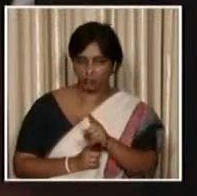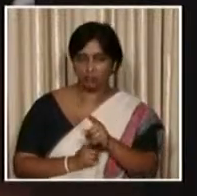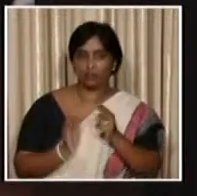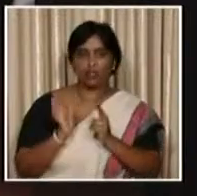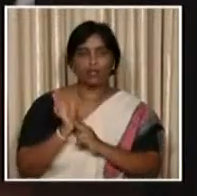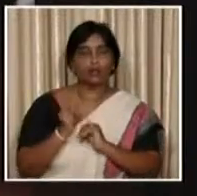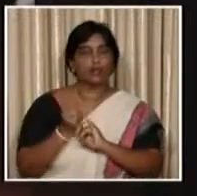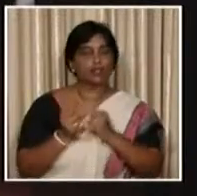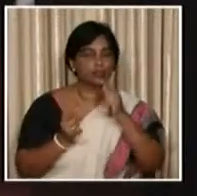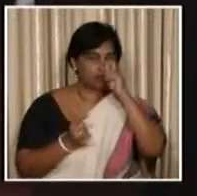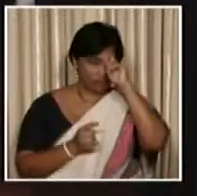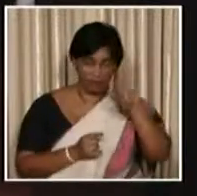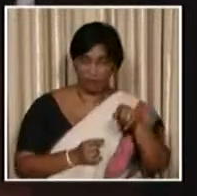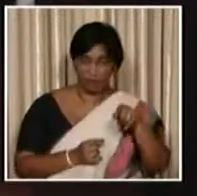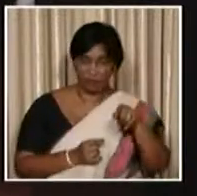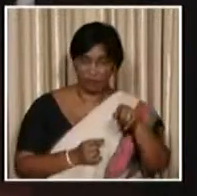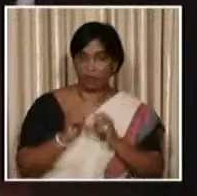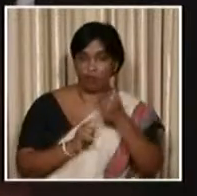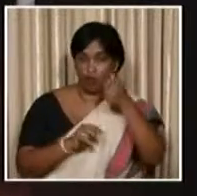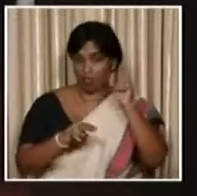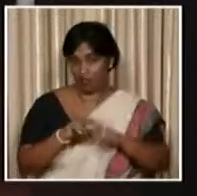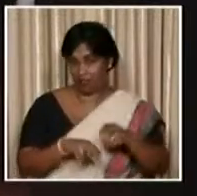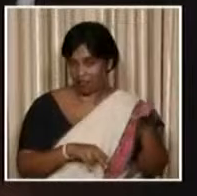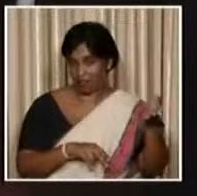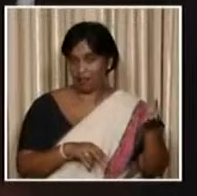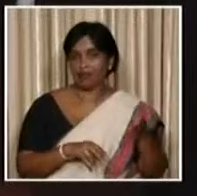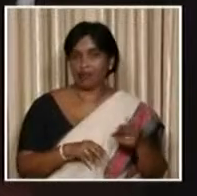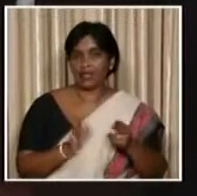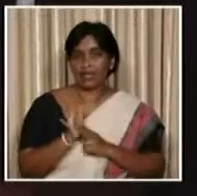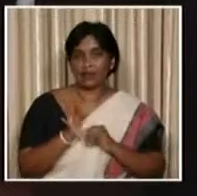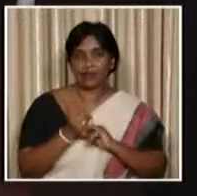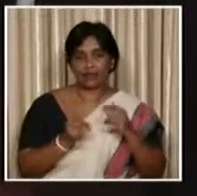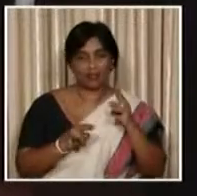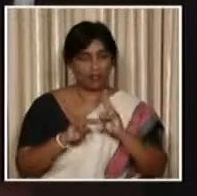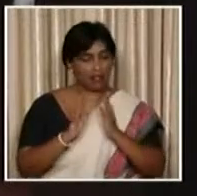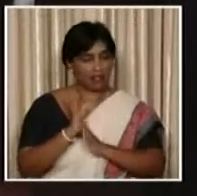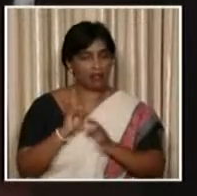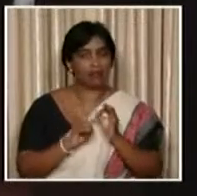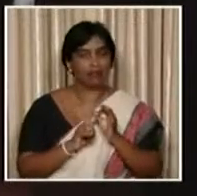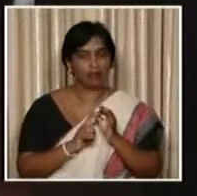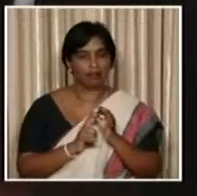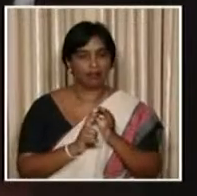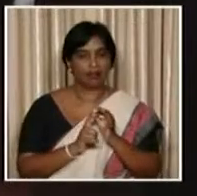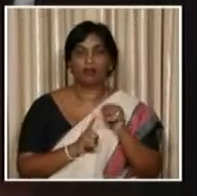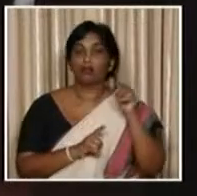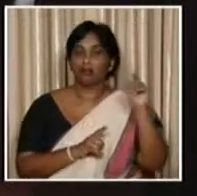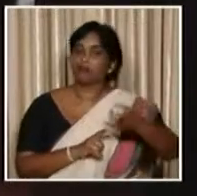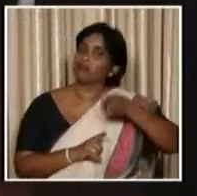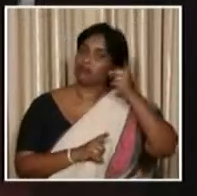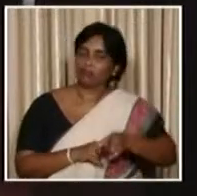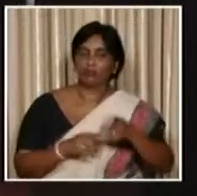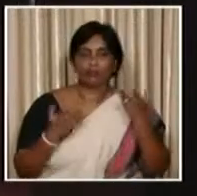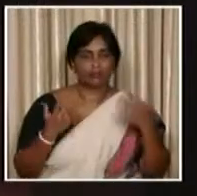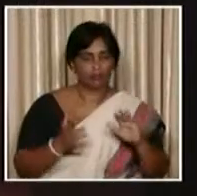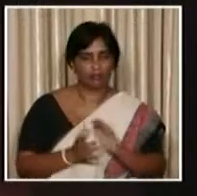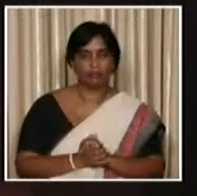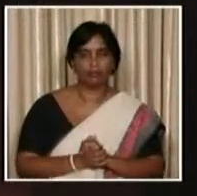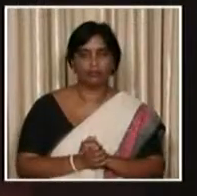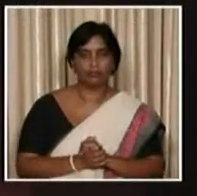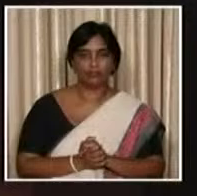නිමල් ශ්‍රීපාලසිල්ල ඇමතිතුමා. ඔබතුමාගේ හොඳම නිමල් ශ්‍රීපාලසිල්ල ඇමතිතුමා. එතුමා ස්ථිර කරා.